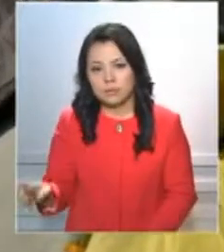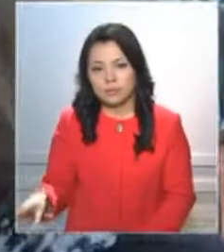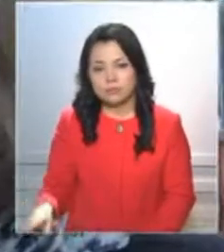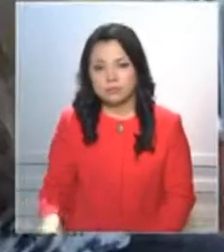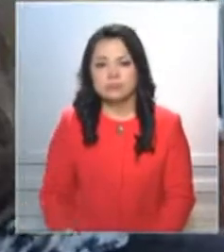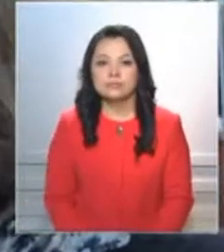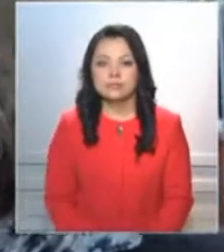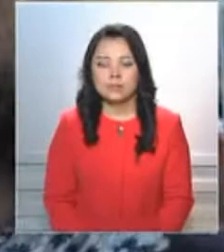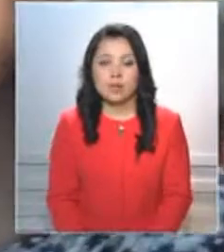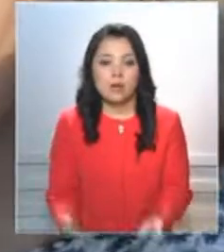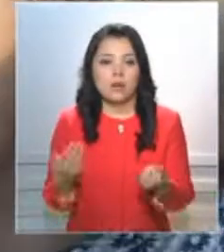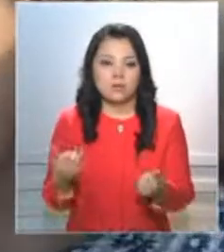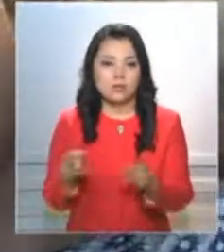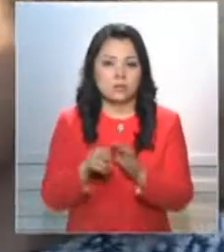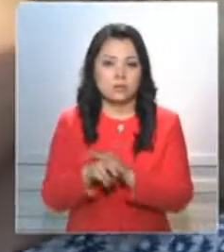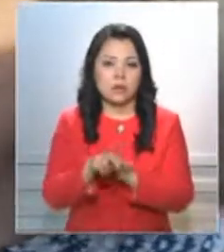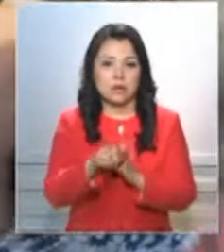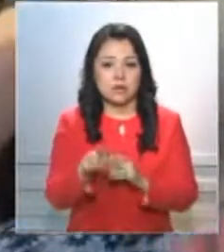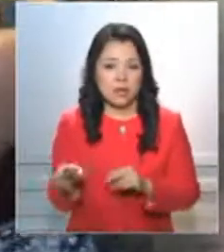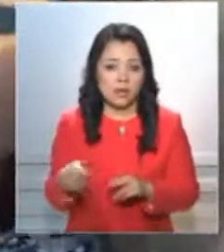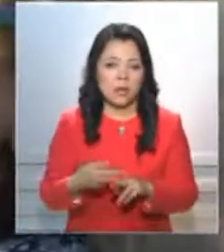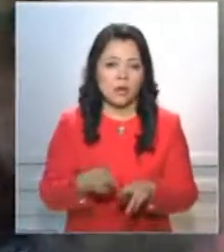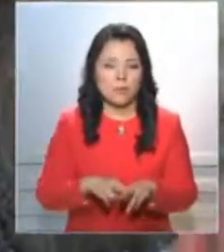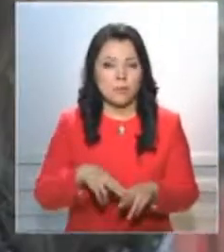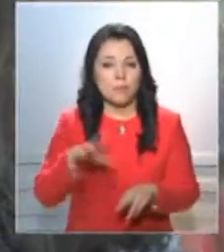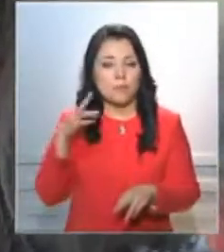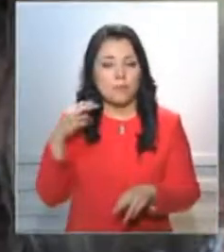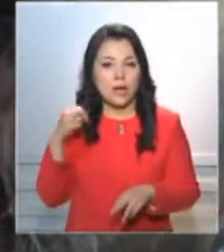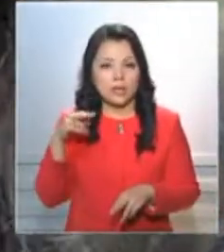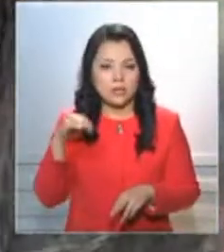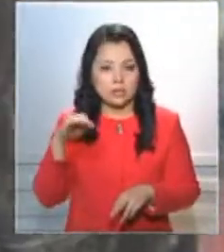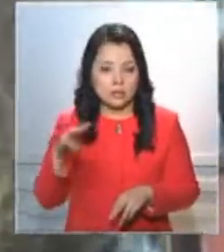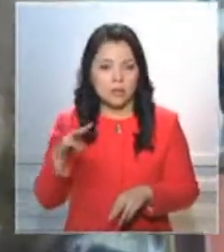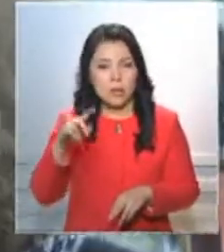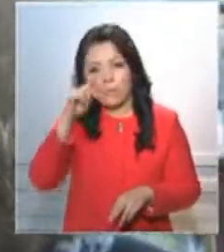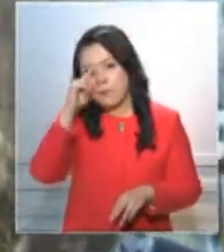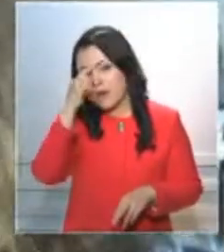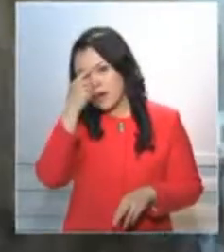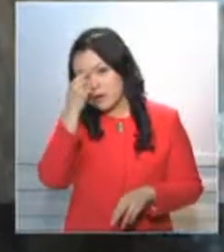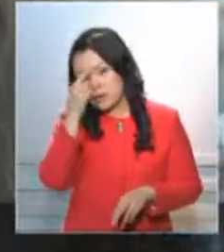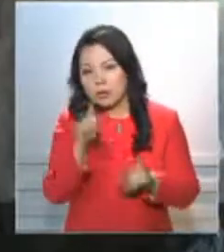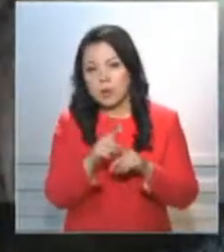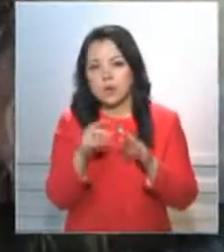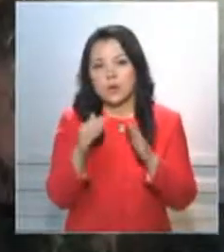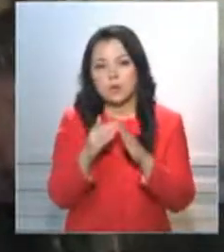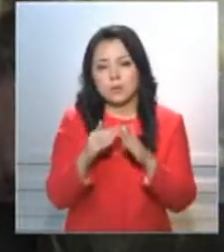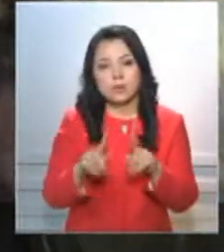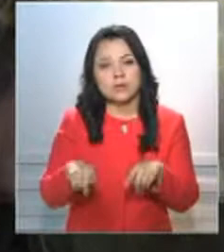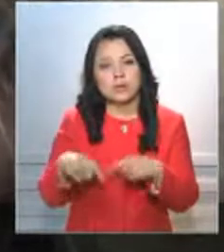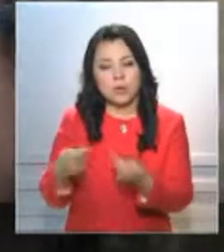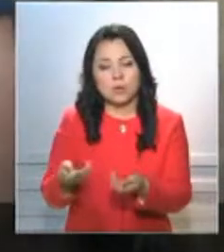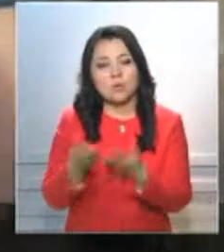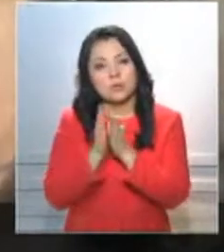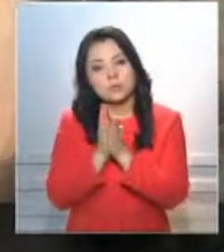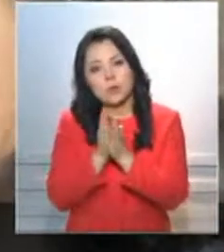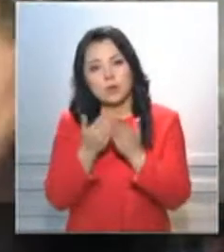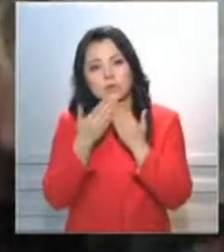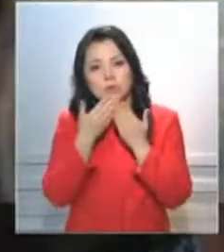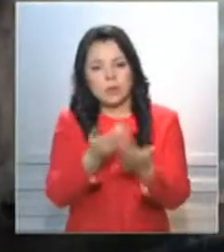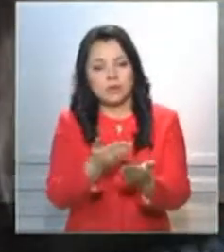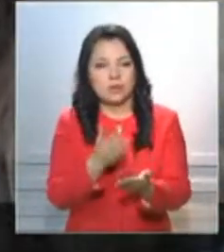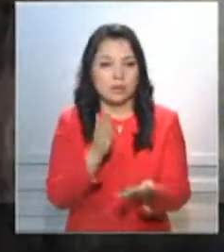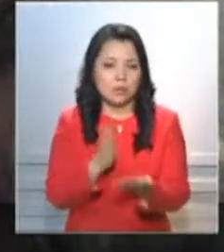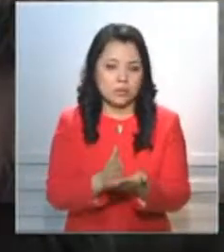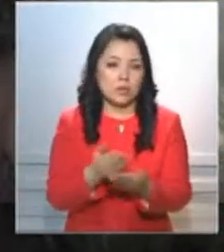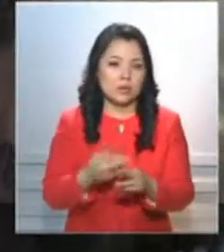Түркияға жіберіліп жатқан босқындардың дені Пәкістан мен Бангладештің азаматтары. Олар тіпті баспана сұрап өтініш те жазбаған. Өтініші қанағаттандырылмағандар